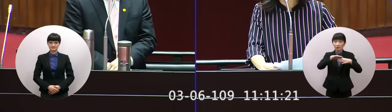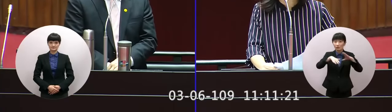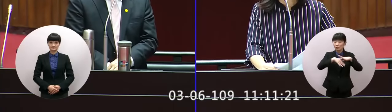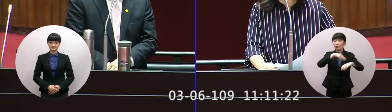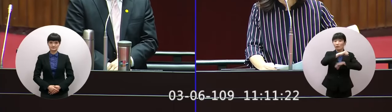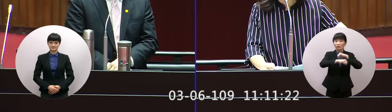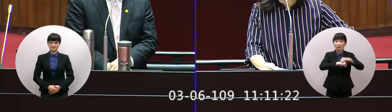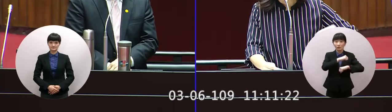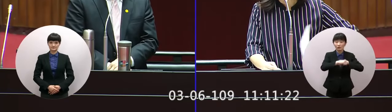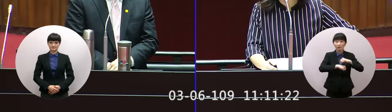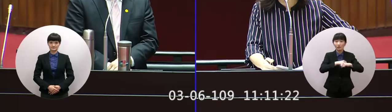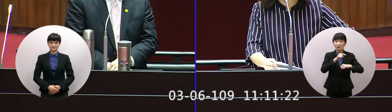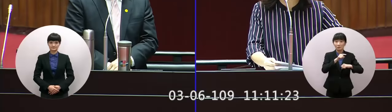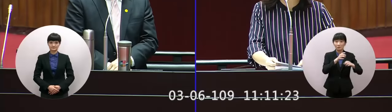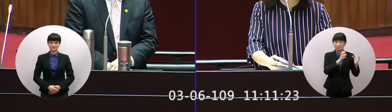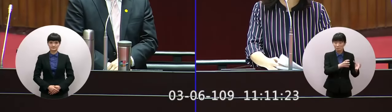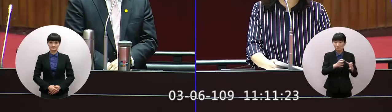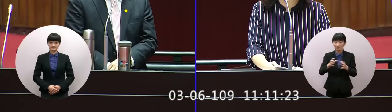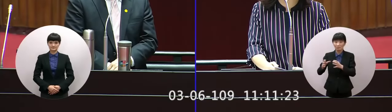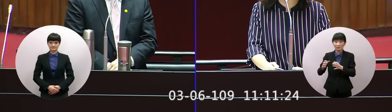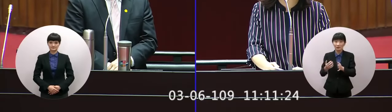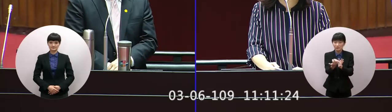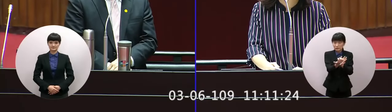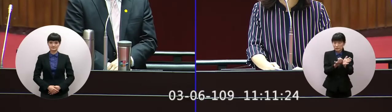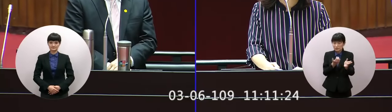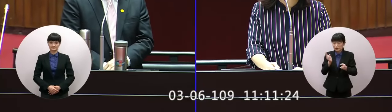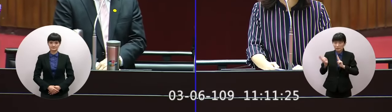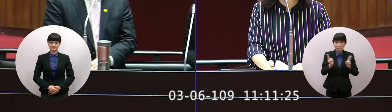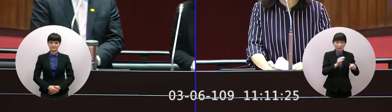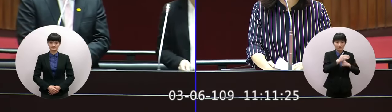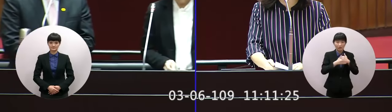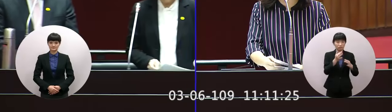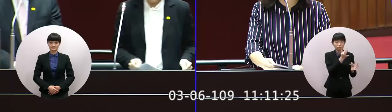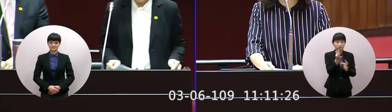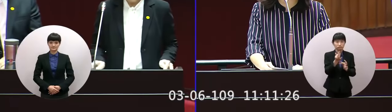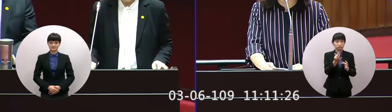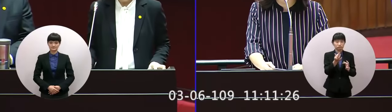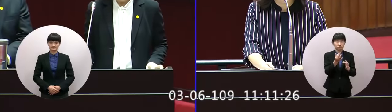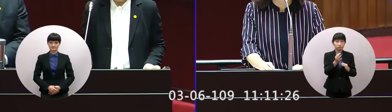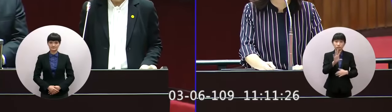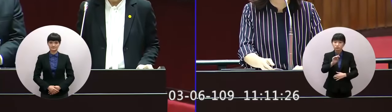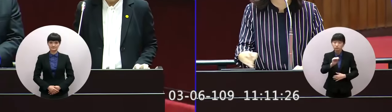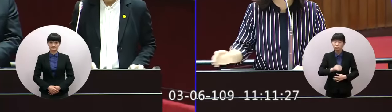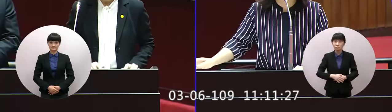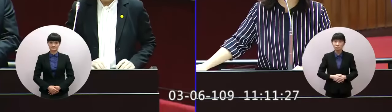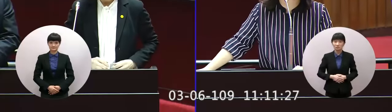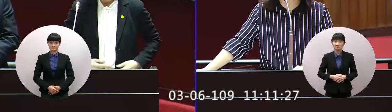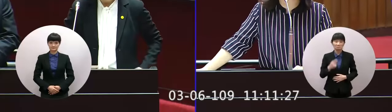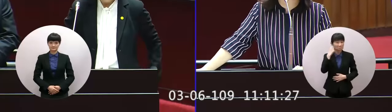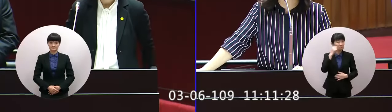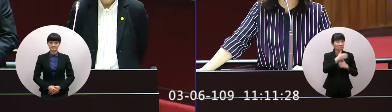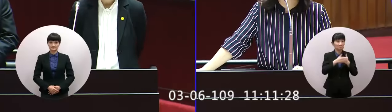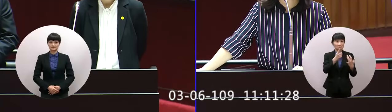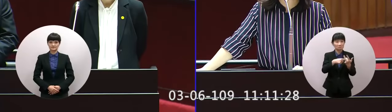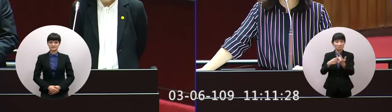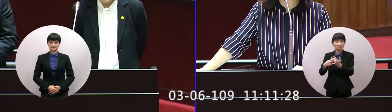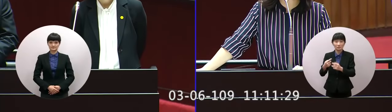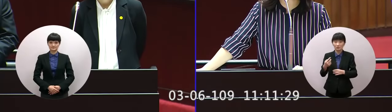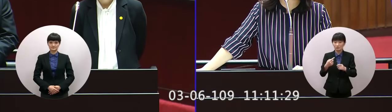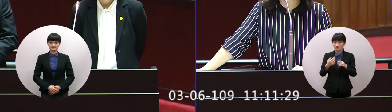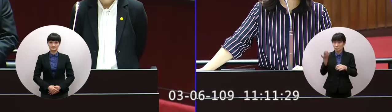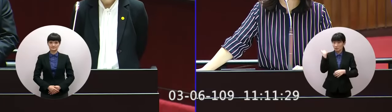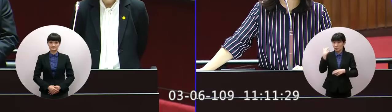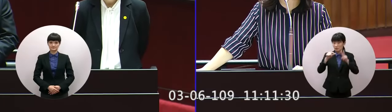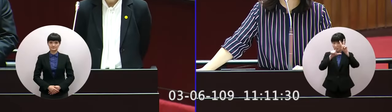动上没有提早布局？像我有，其实我在2月初就看到一个新闻哦，就